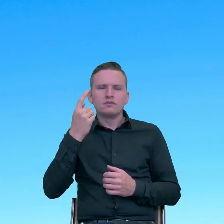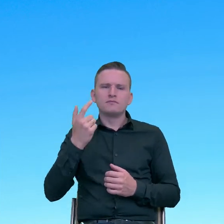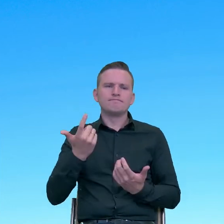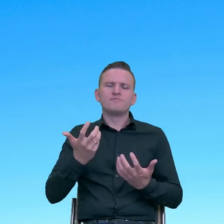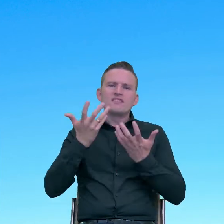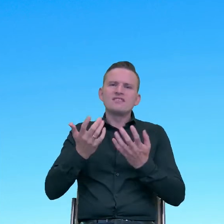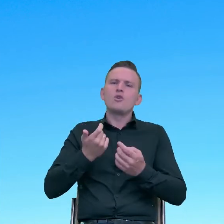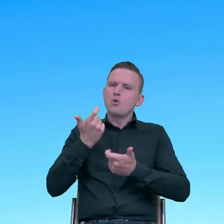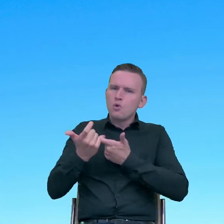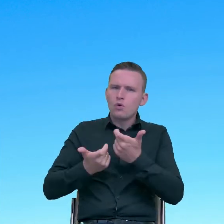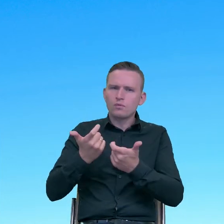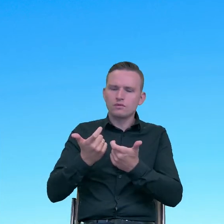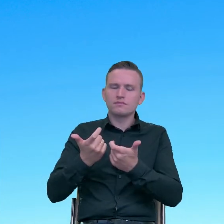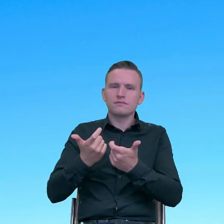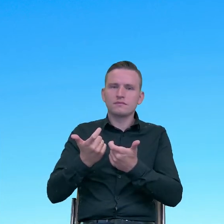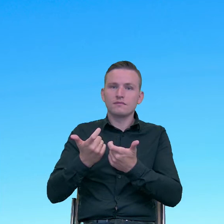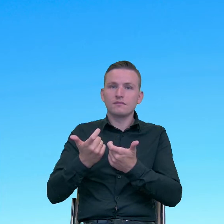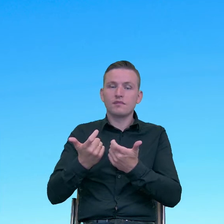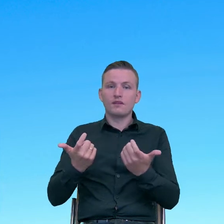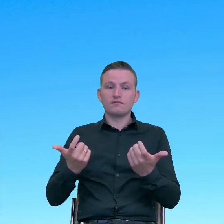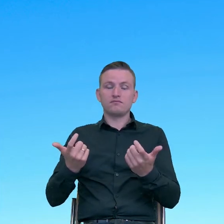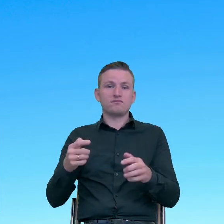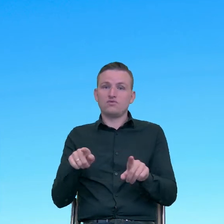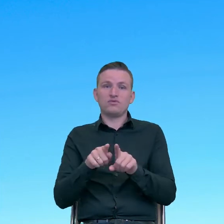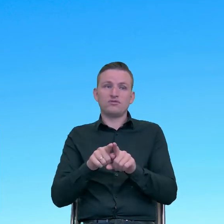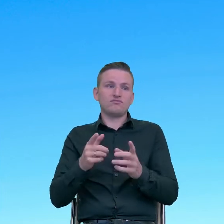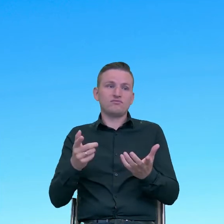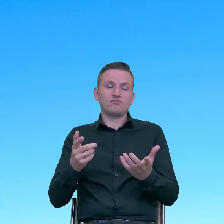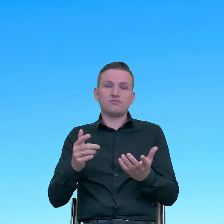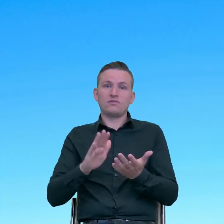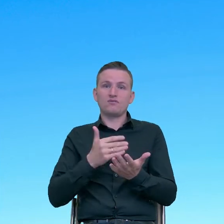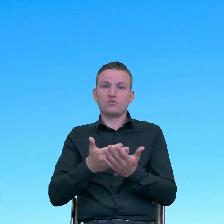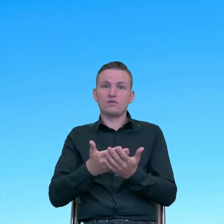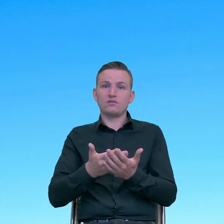zrealizować, nic by mi się nie udało i nie stałbym tutaj najprawdopodobniej przed